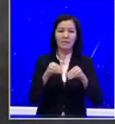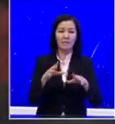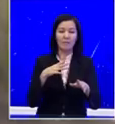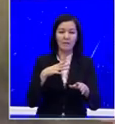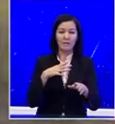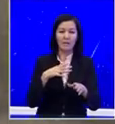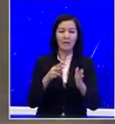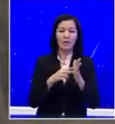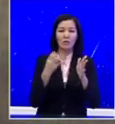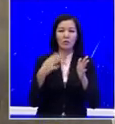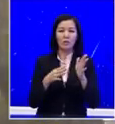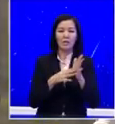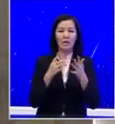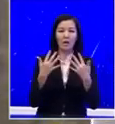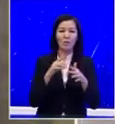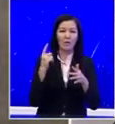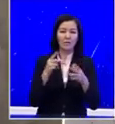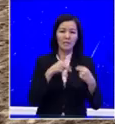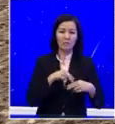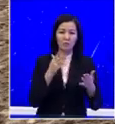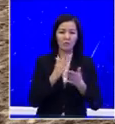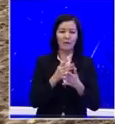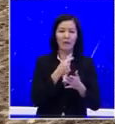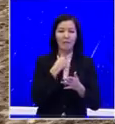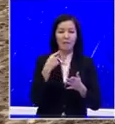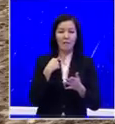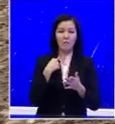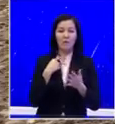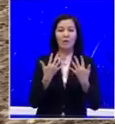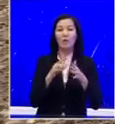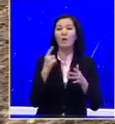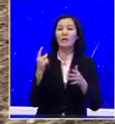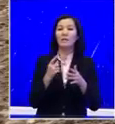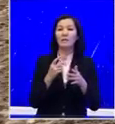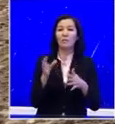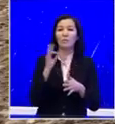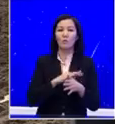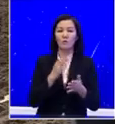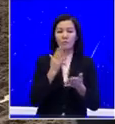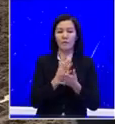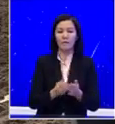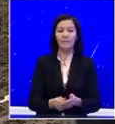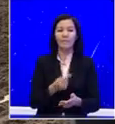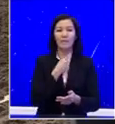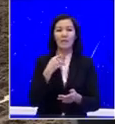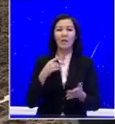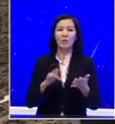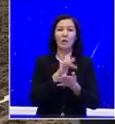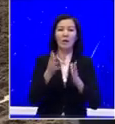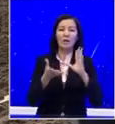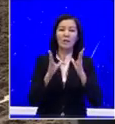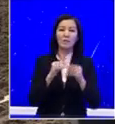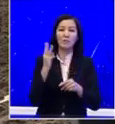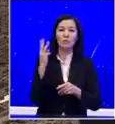мақсатта 740 шаруашылық жұмыс істеп жатыр. Талдықорғандық диқандардың да үлесі аз емес. Талдықорған қаласы бойынша